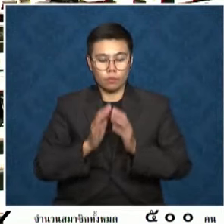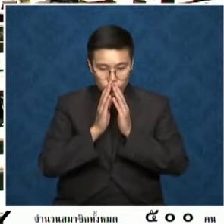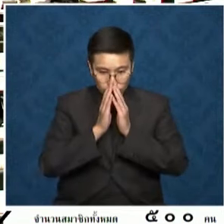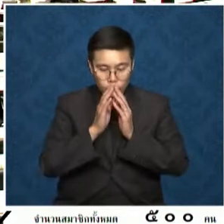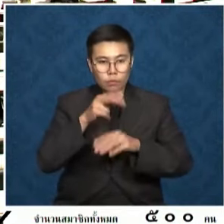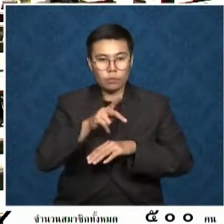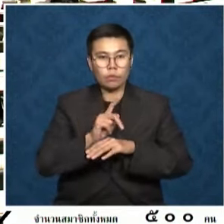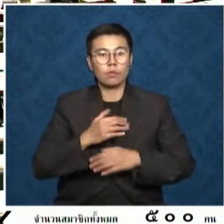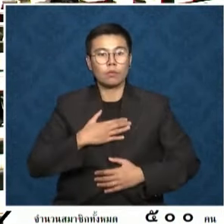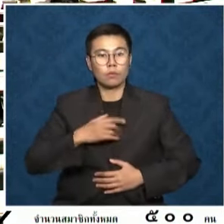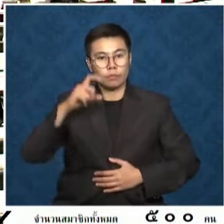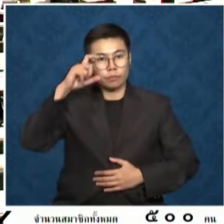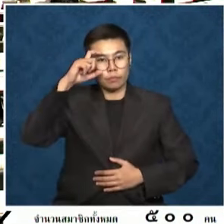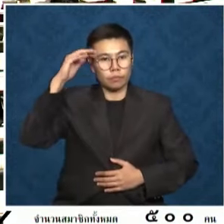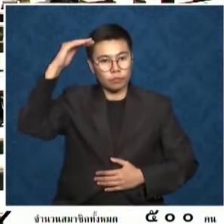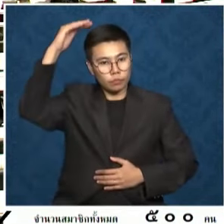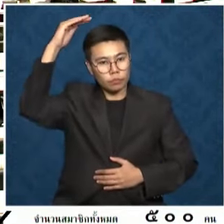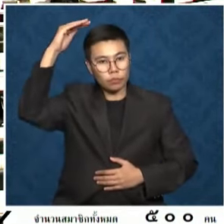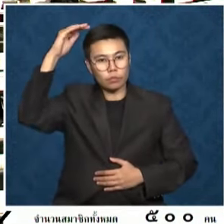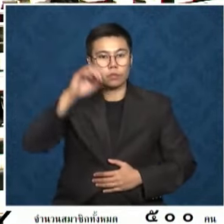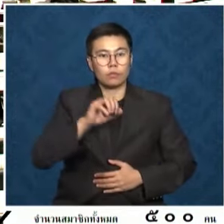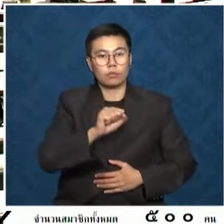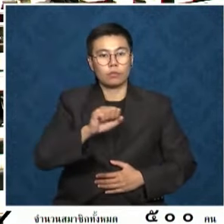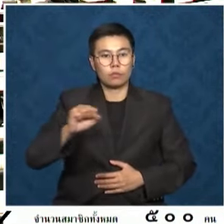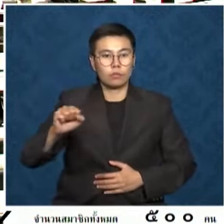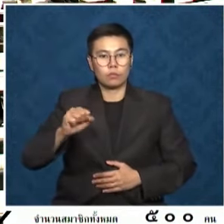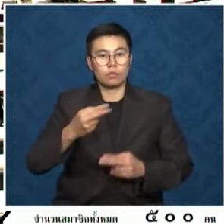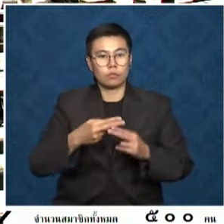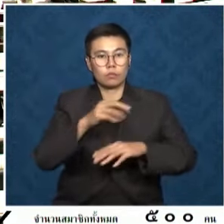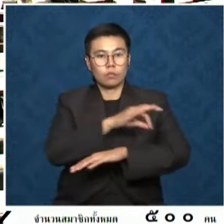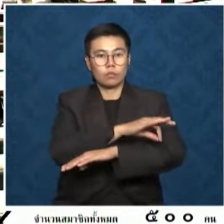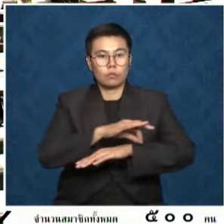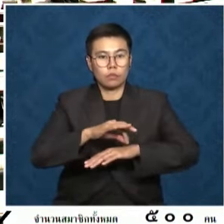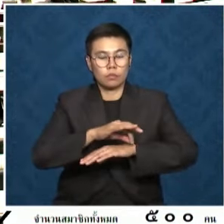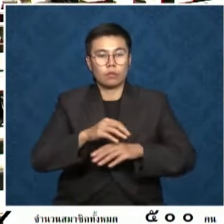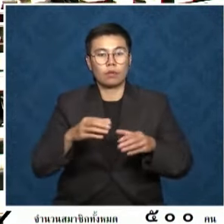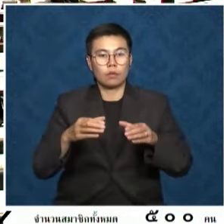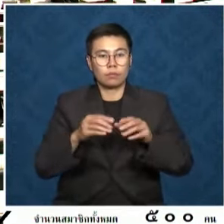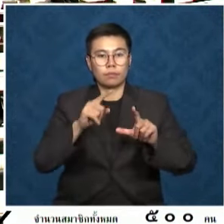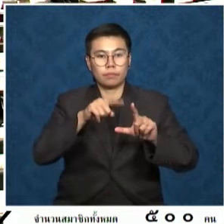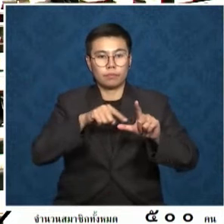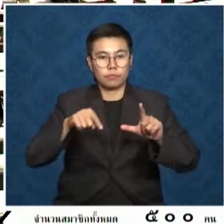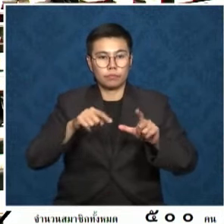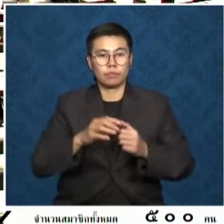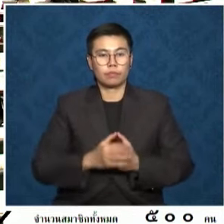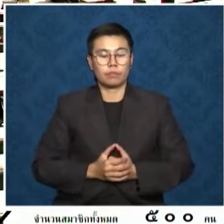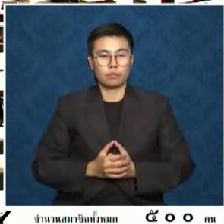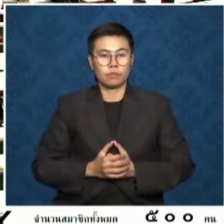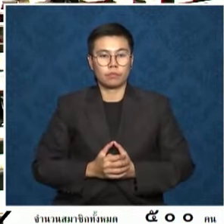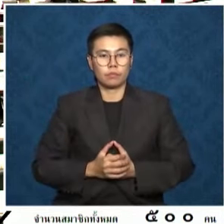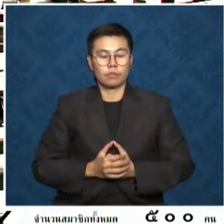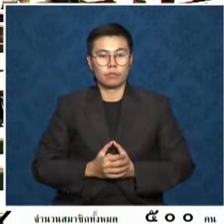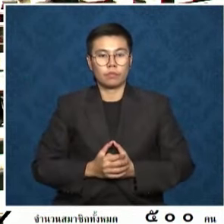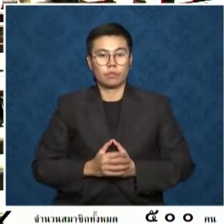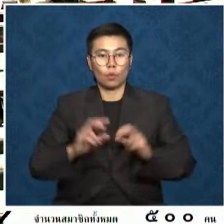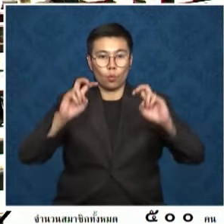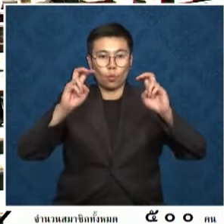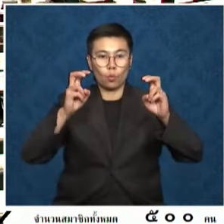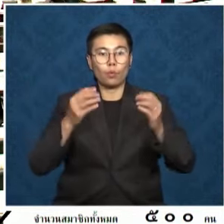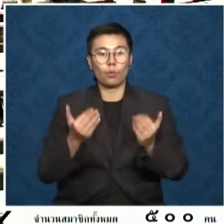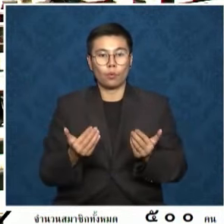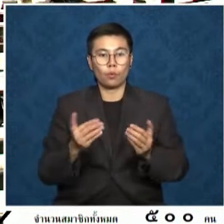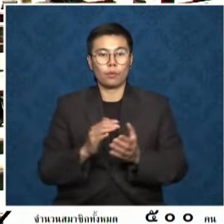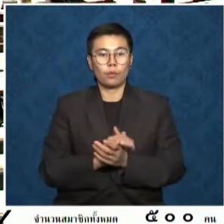านประธานผมรังสิมันโรมสมาชิกสภาผู้แทนราษฎรบัญชีรายชื่อก้าวไกลสำหรับในยติเรื่องนี้นะ